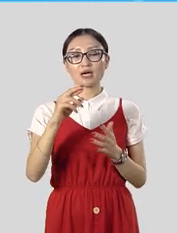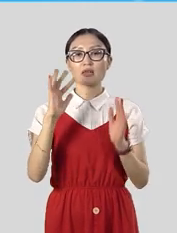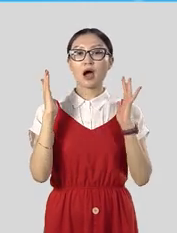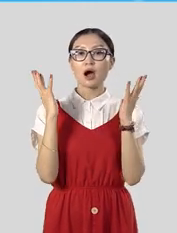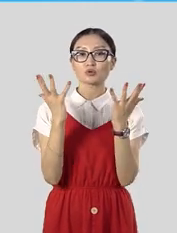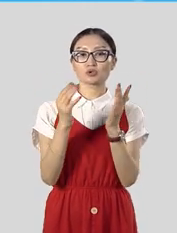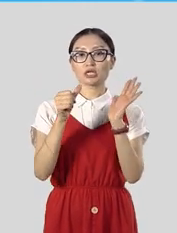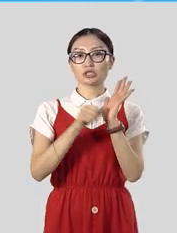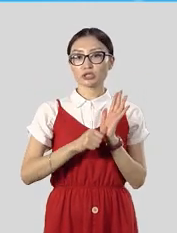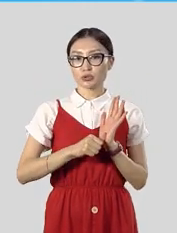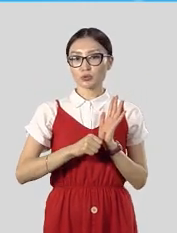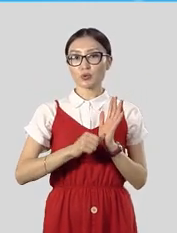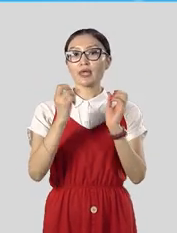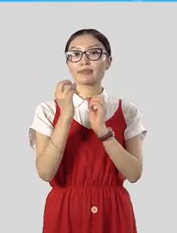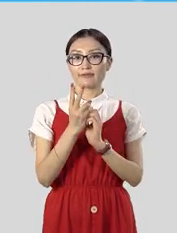окружено